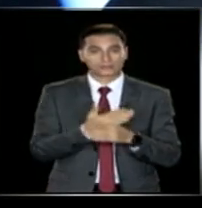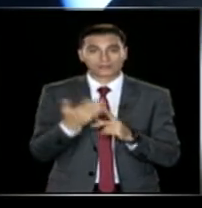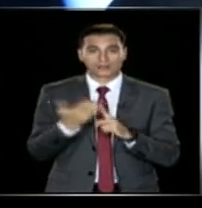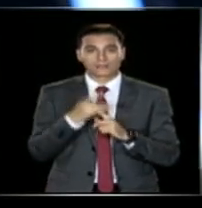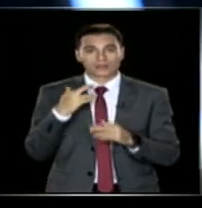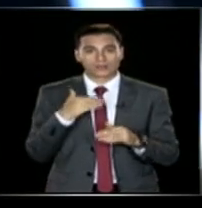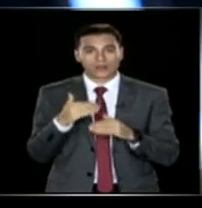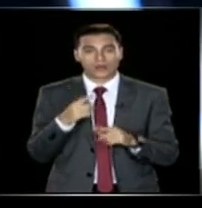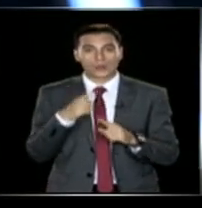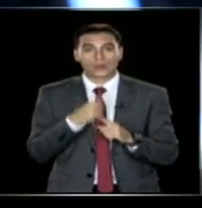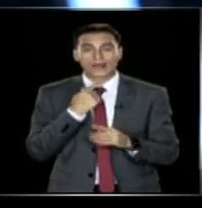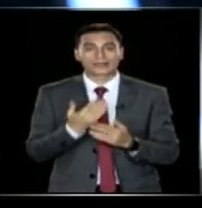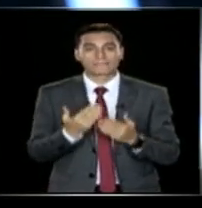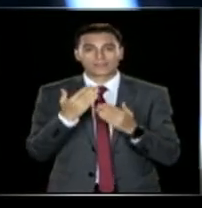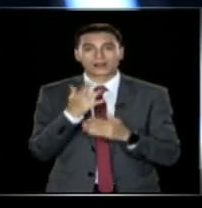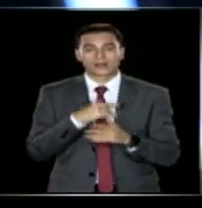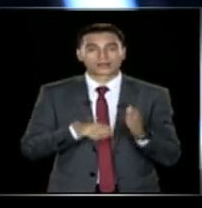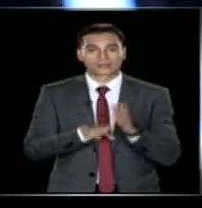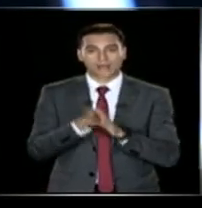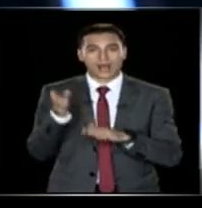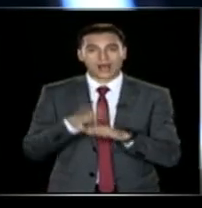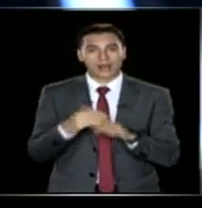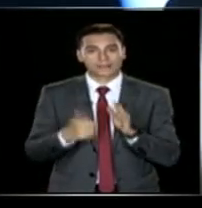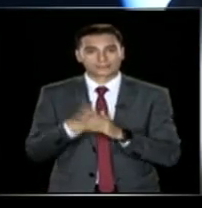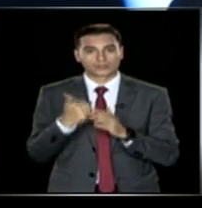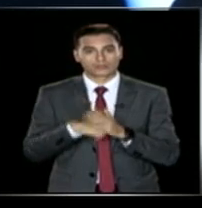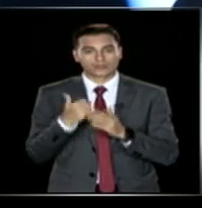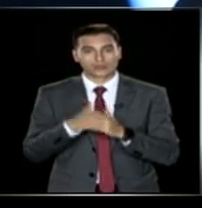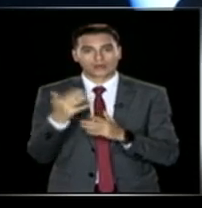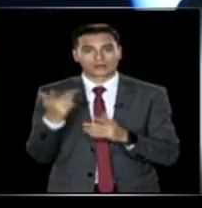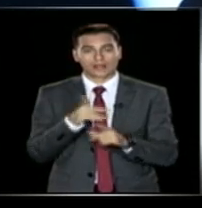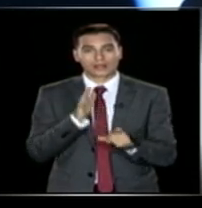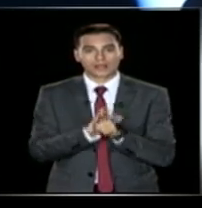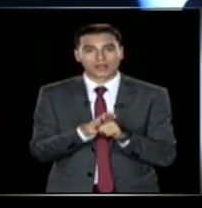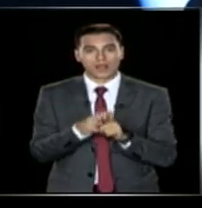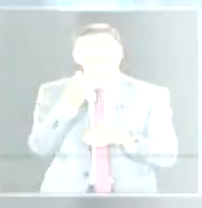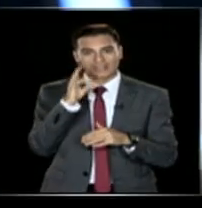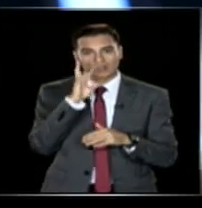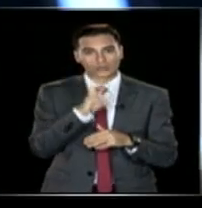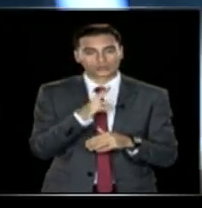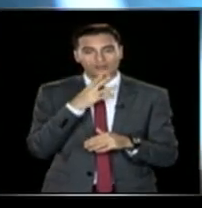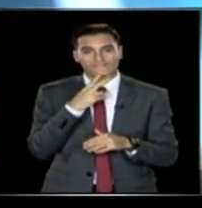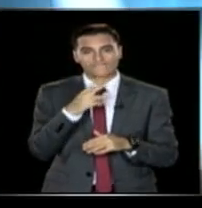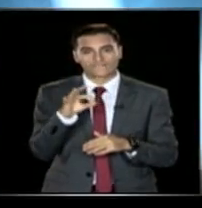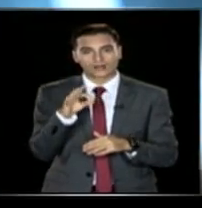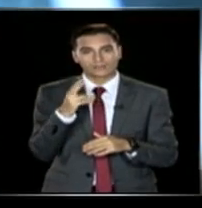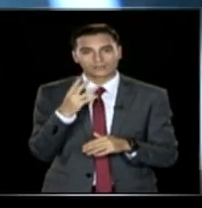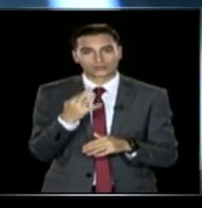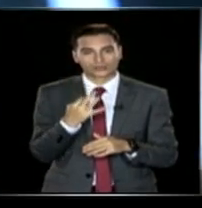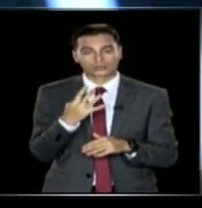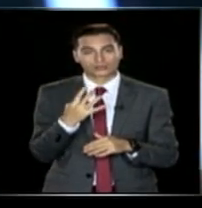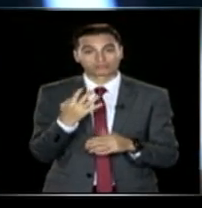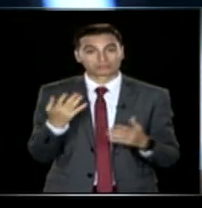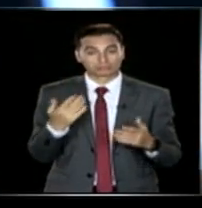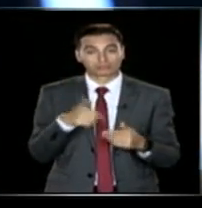قادرون باختلاف، وأتمنى أن نحصل على نقاط كثيرة لكي ندعم أبطالنا البارالمبيين. أكيد الموسم ده